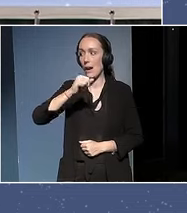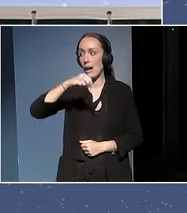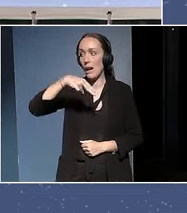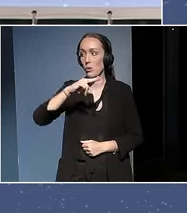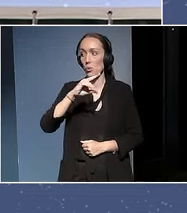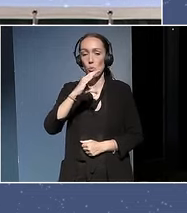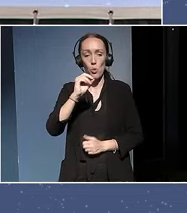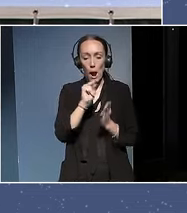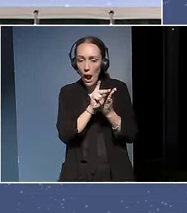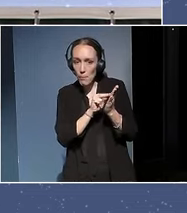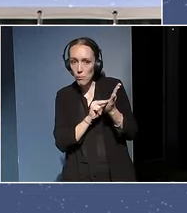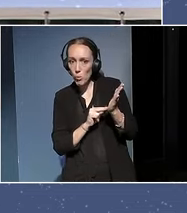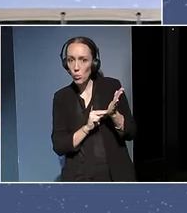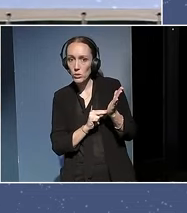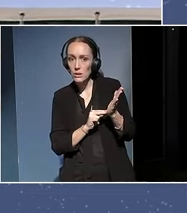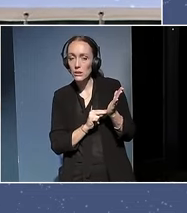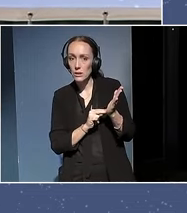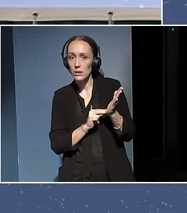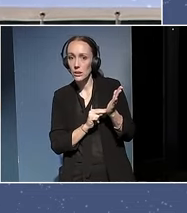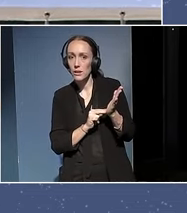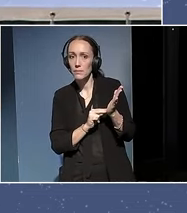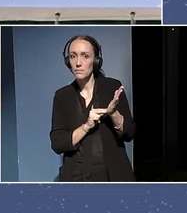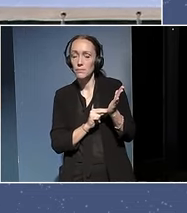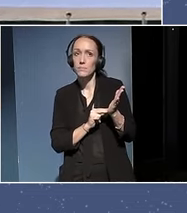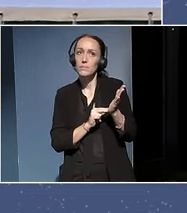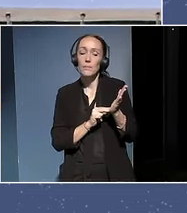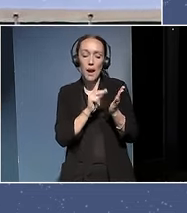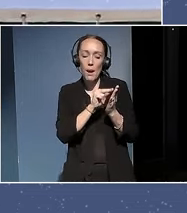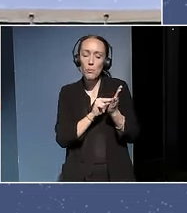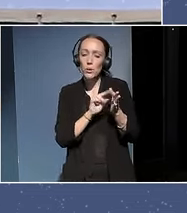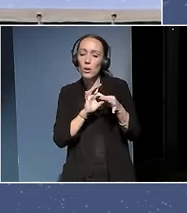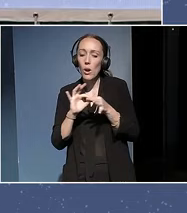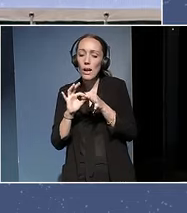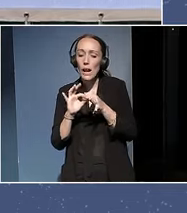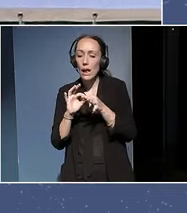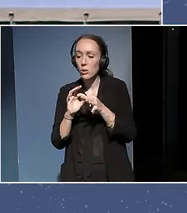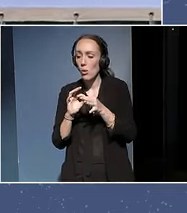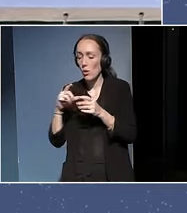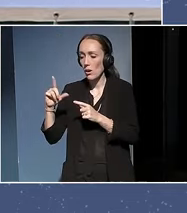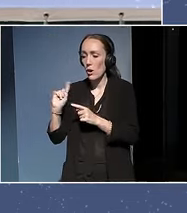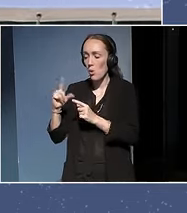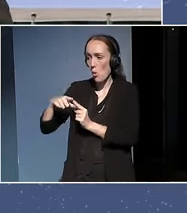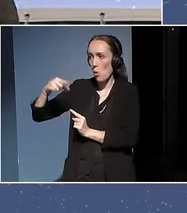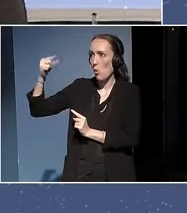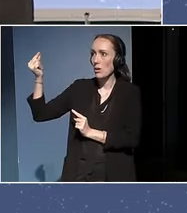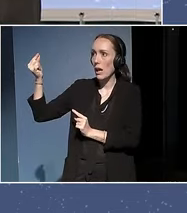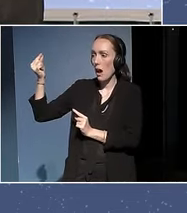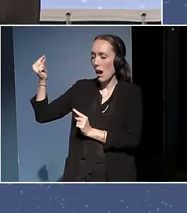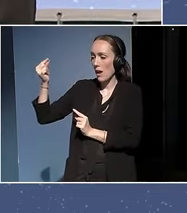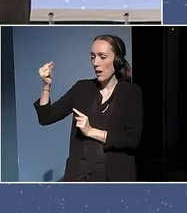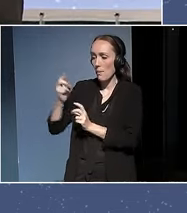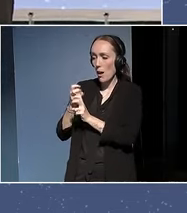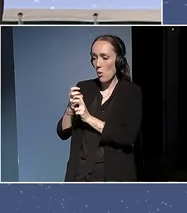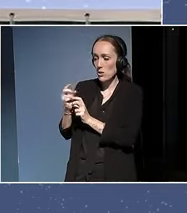appunti sulla cambiamento che hanno lungo la coda le vertebre perché le prime sono più grandi e